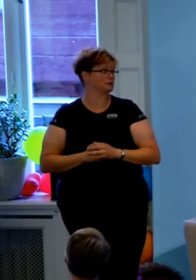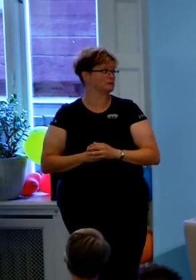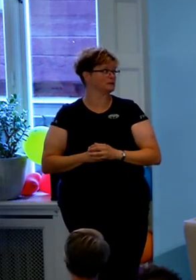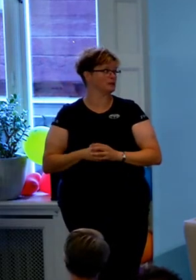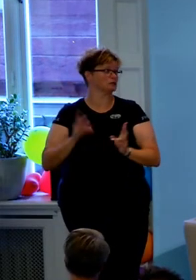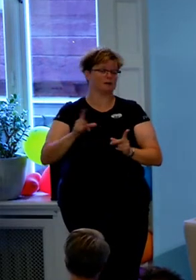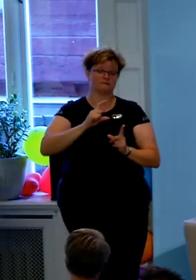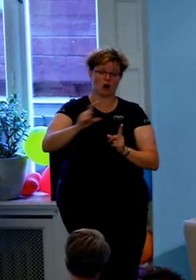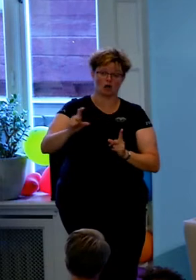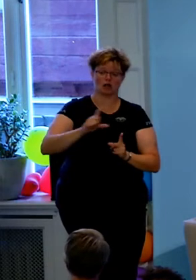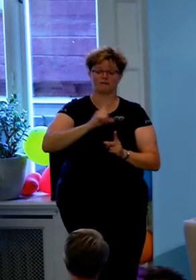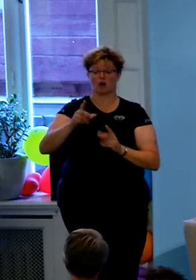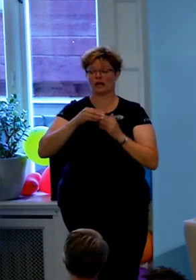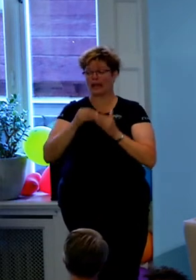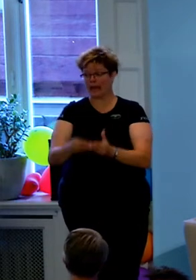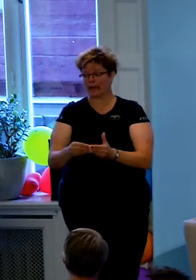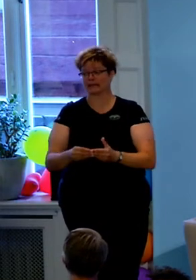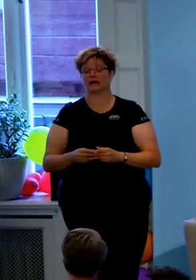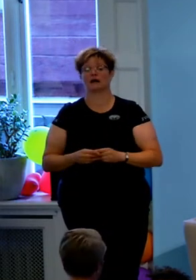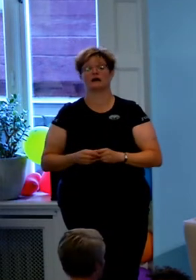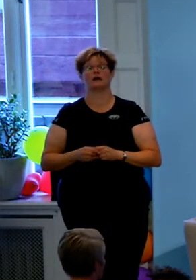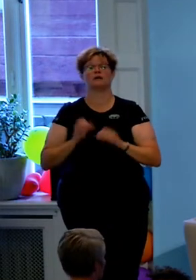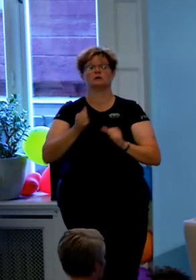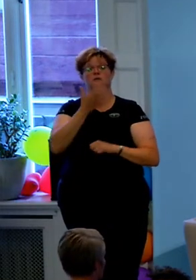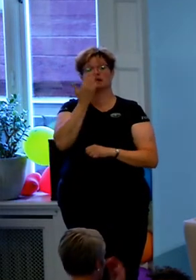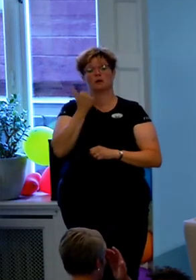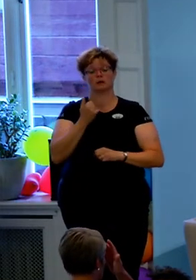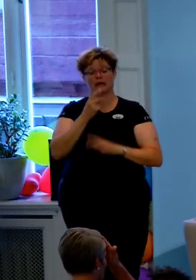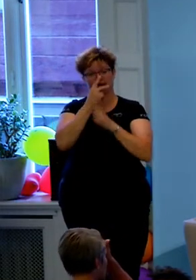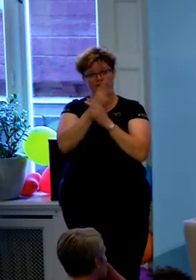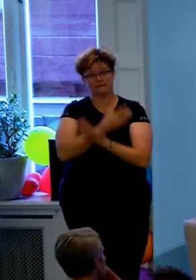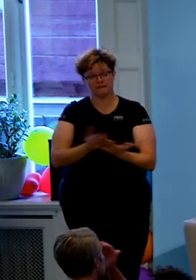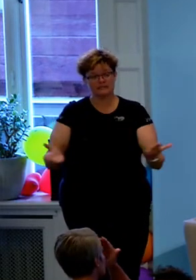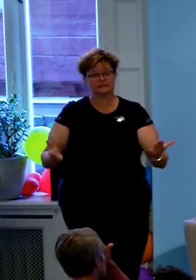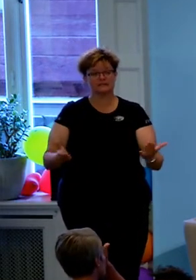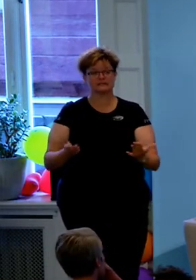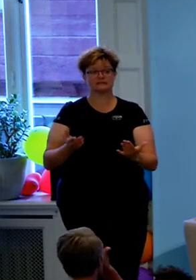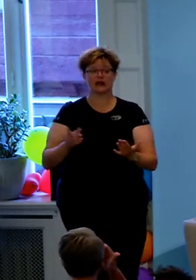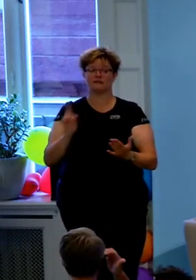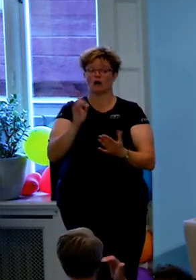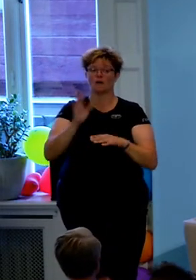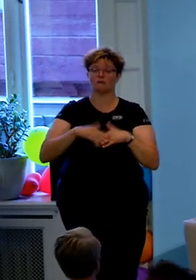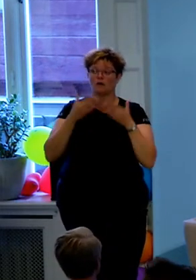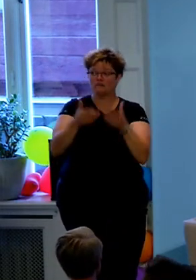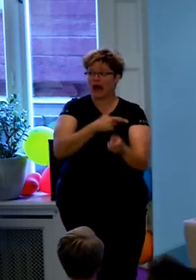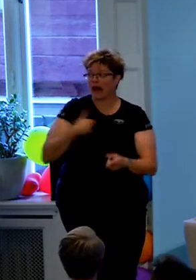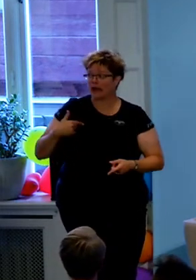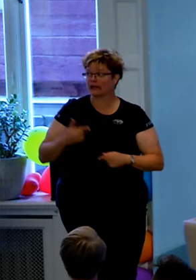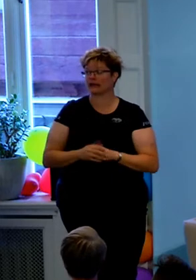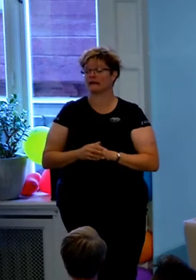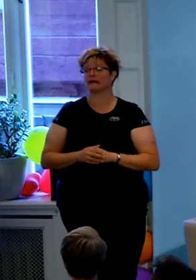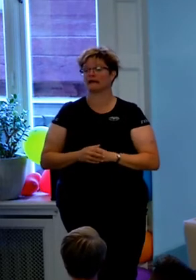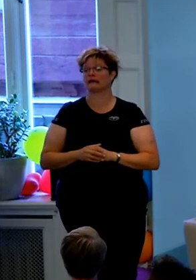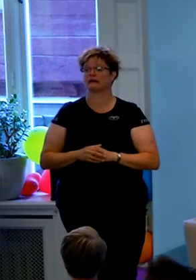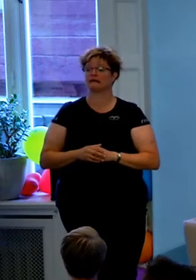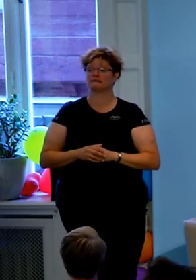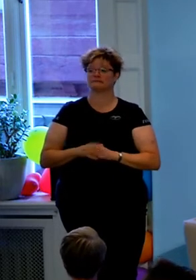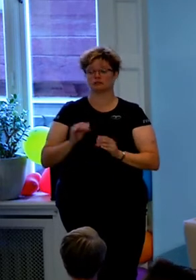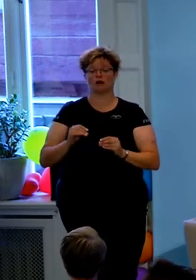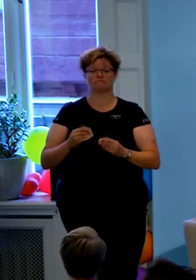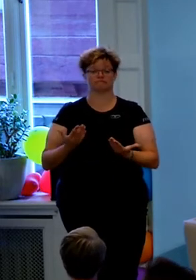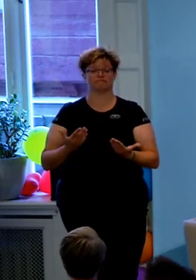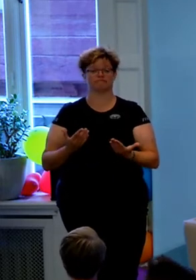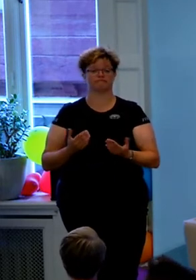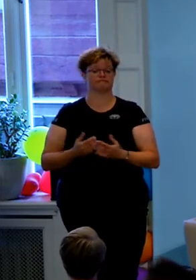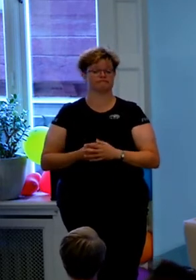som företag och företagsledare, att kunna visa på bilden vart man är på väg och vart är vi på väg.